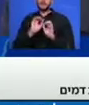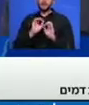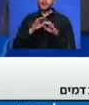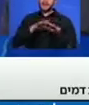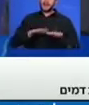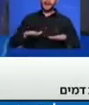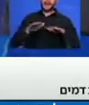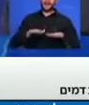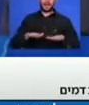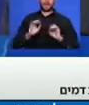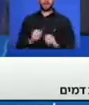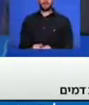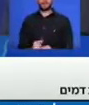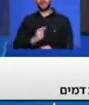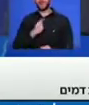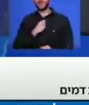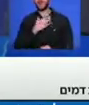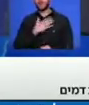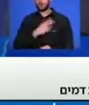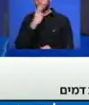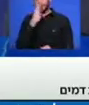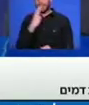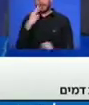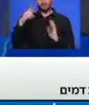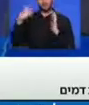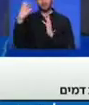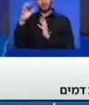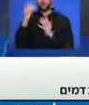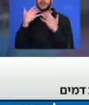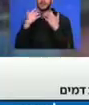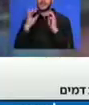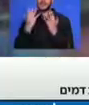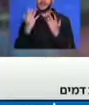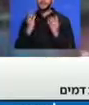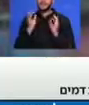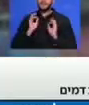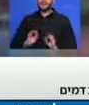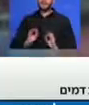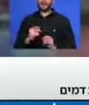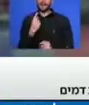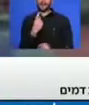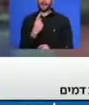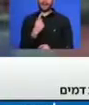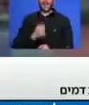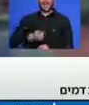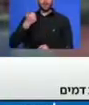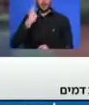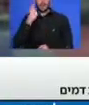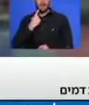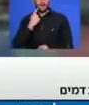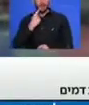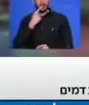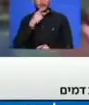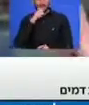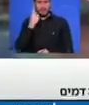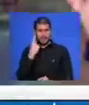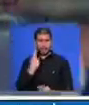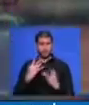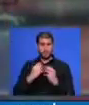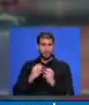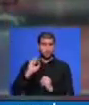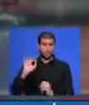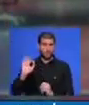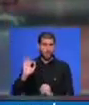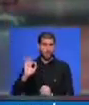מסוימת. אוקיי, אני רוצה שנראה קטע שיסביר לנו עד כמה למעשה אותם ראשי קרטלים, או משפחות של